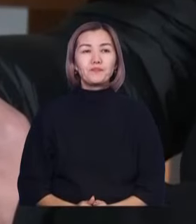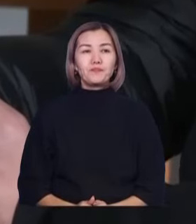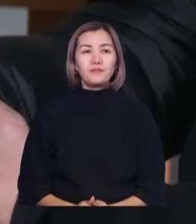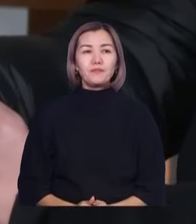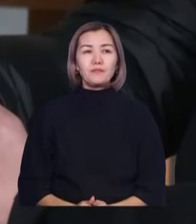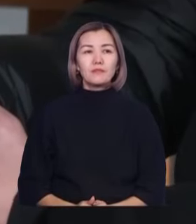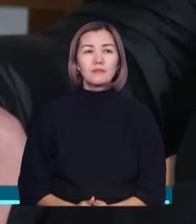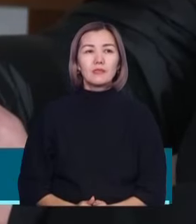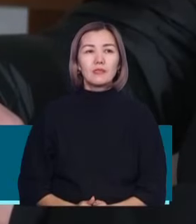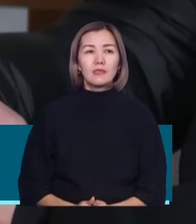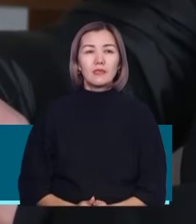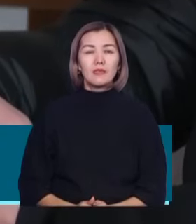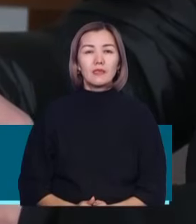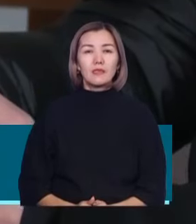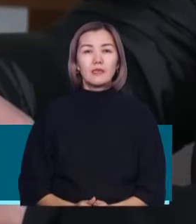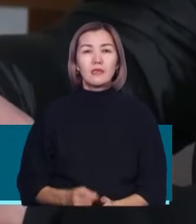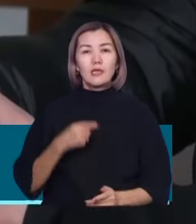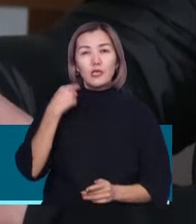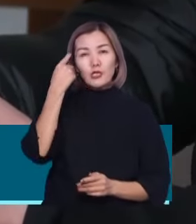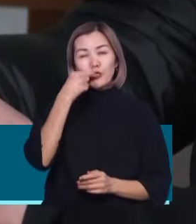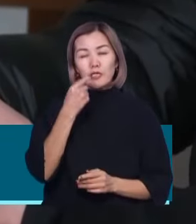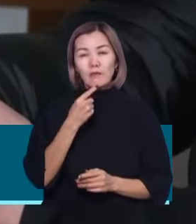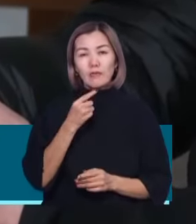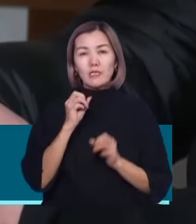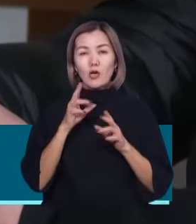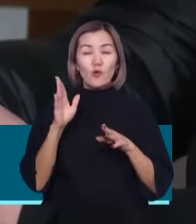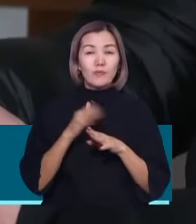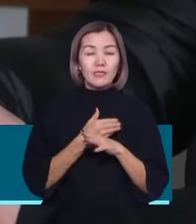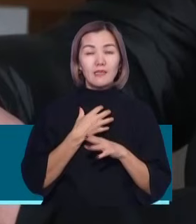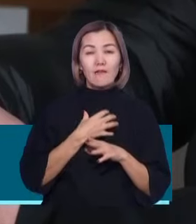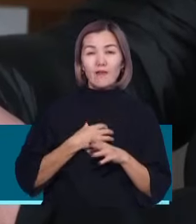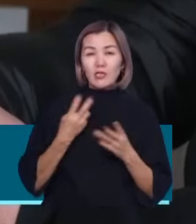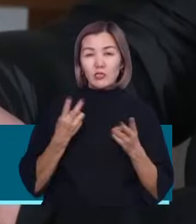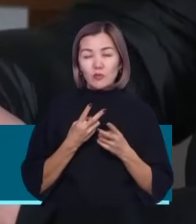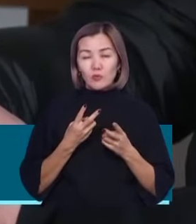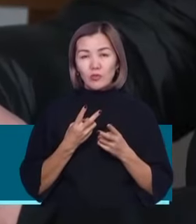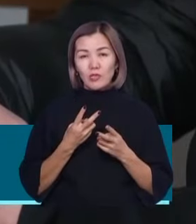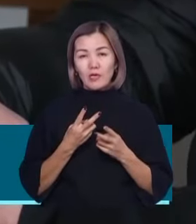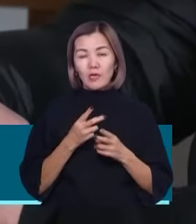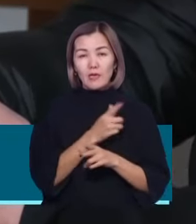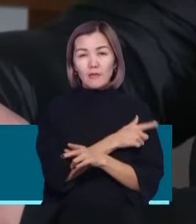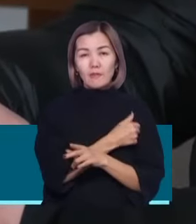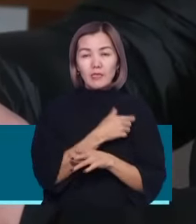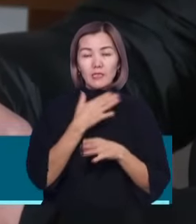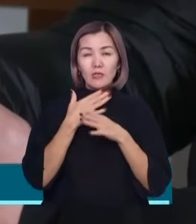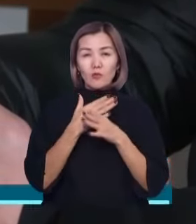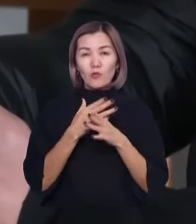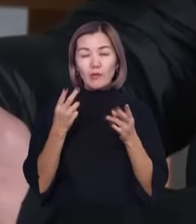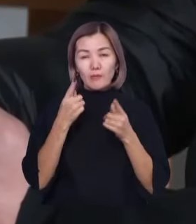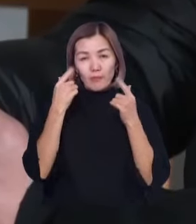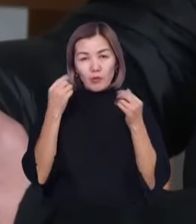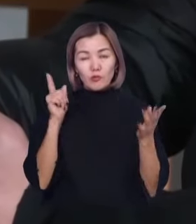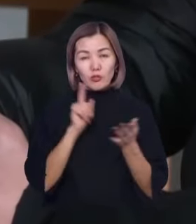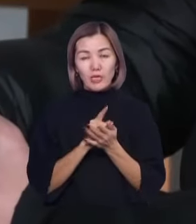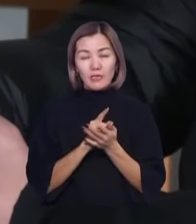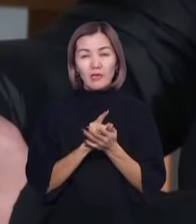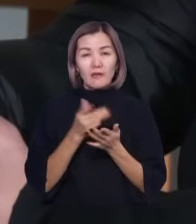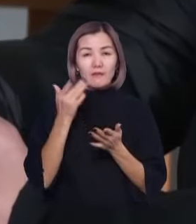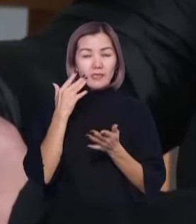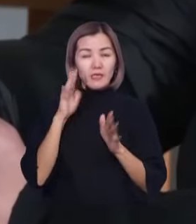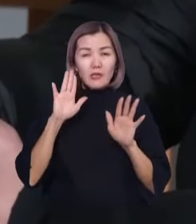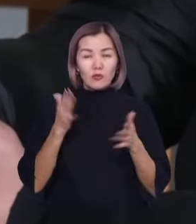быть на первом месте. Жеке бас қауіпсіздігі бірінші орында болуы тиіс. Сонымен бірге медициналық көмек көрсетуді білуі шарт. Кез келгеніміз